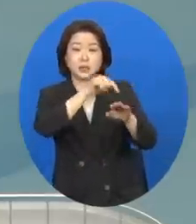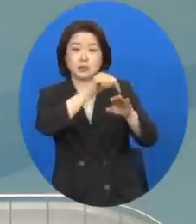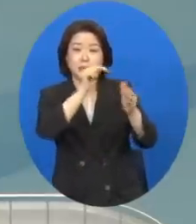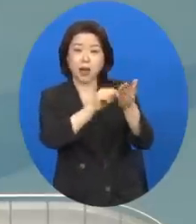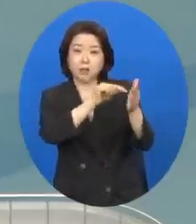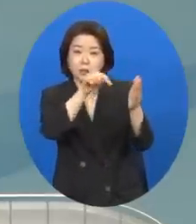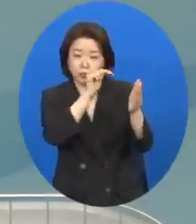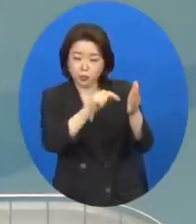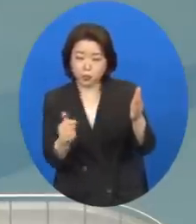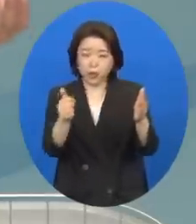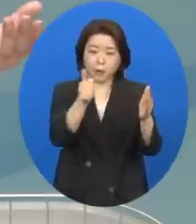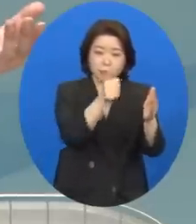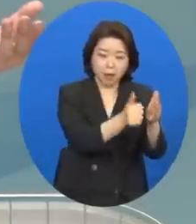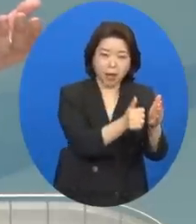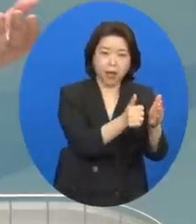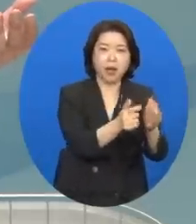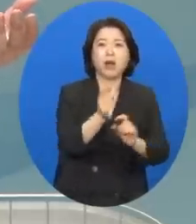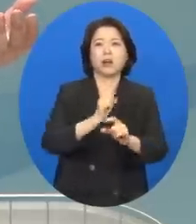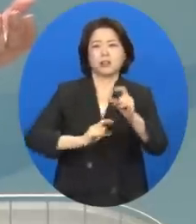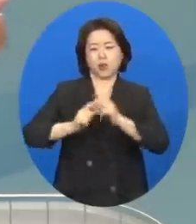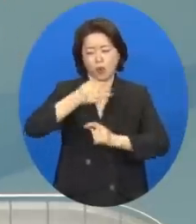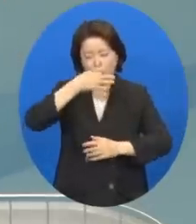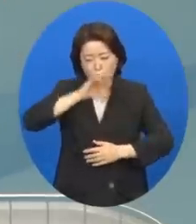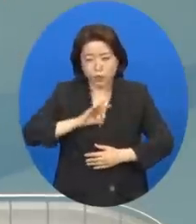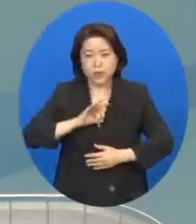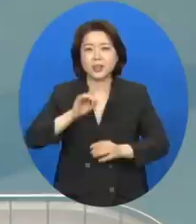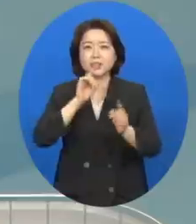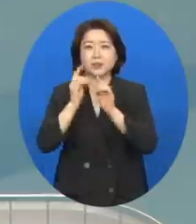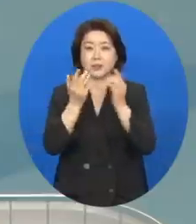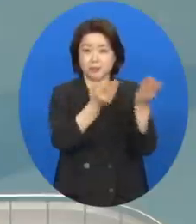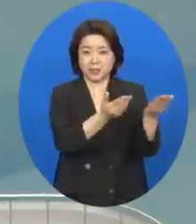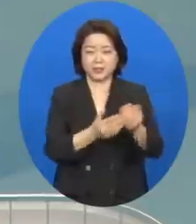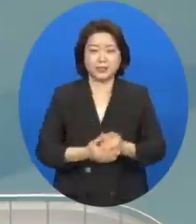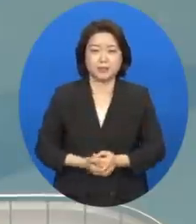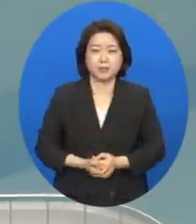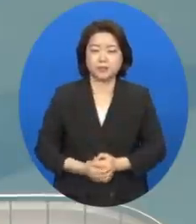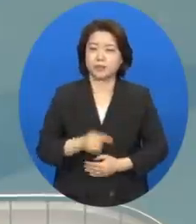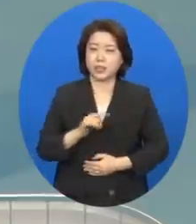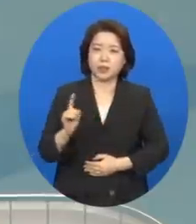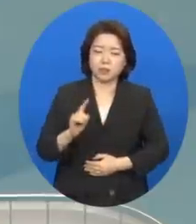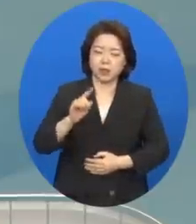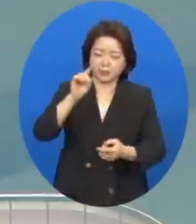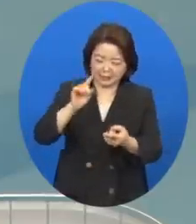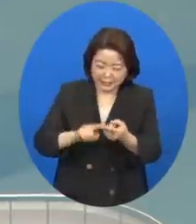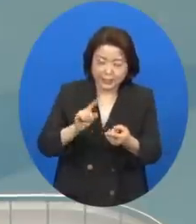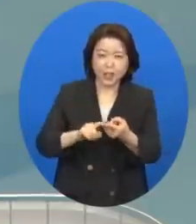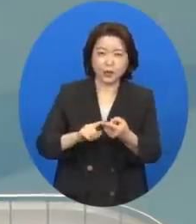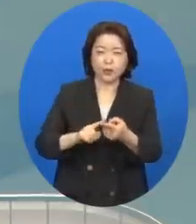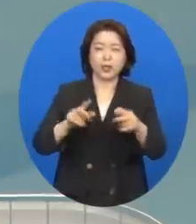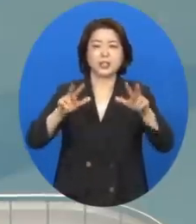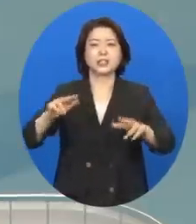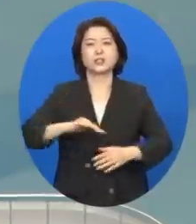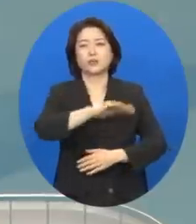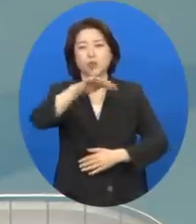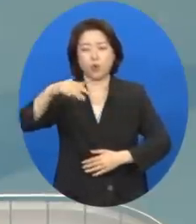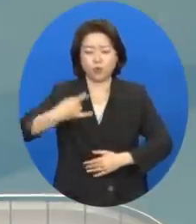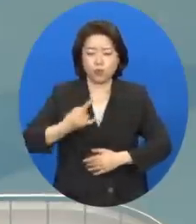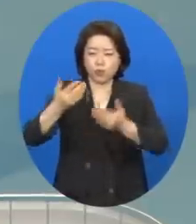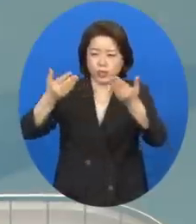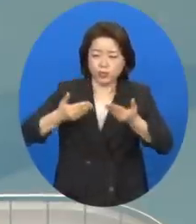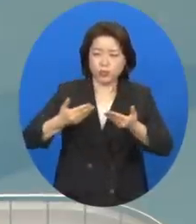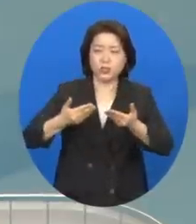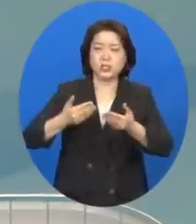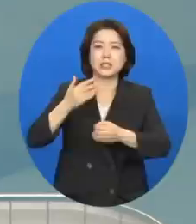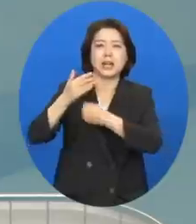되니까 더 유익하다는 겁니다. 여러분, 이것은 그대로 지금 우리들에게 주시는 주님의